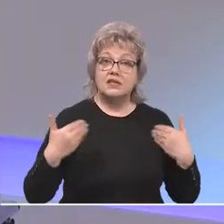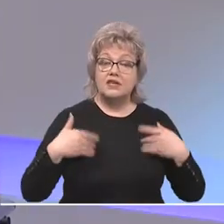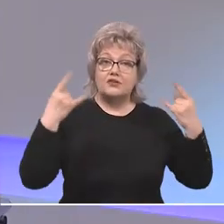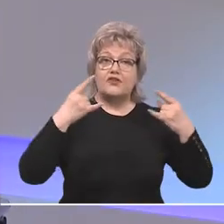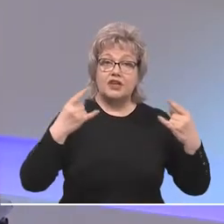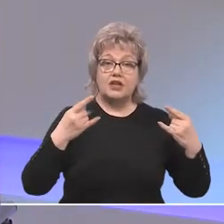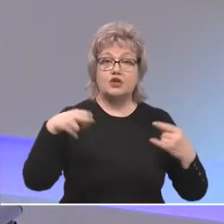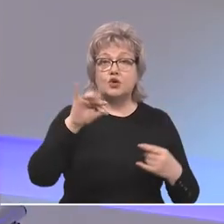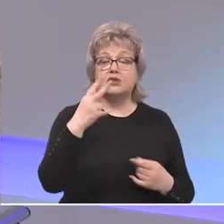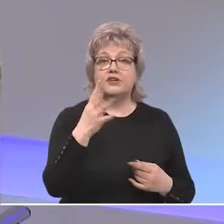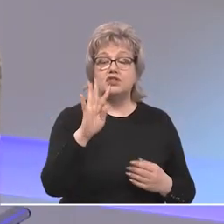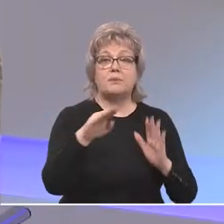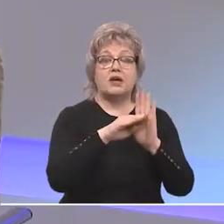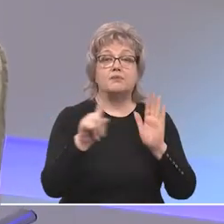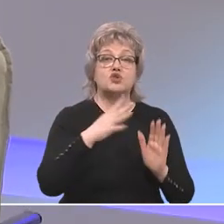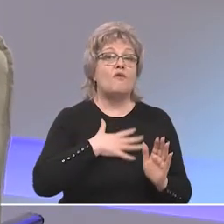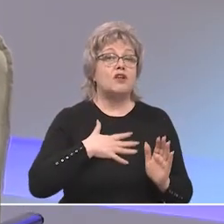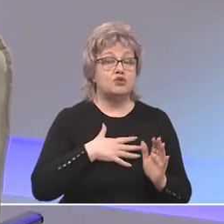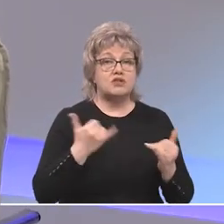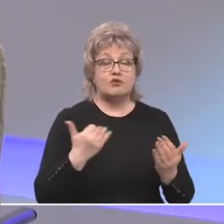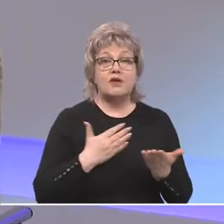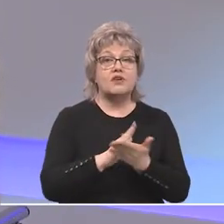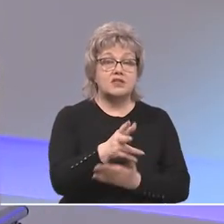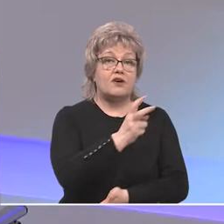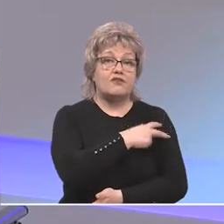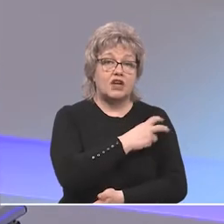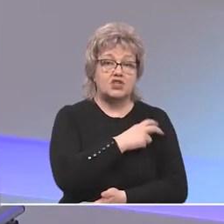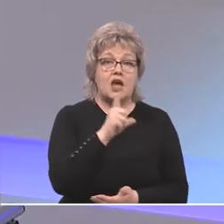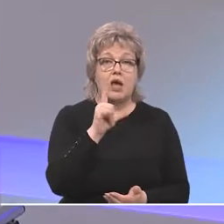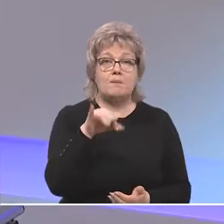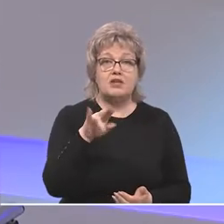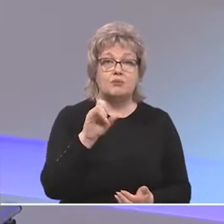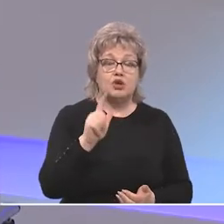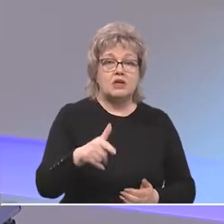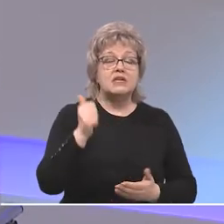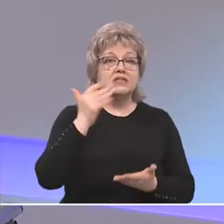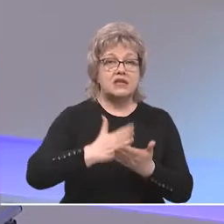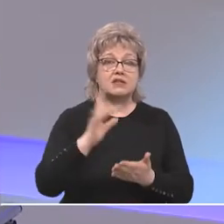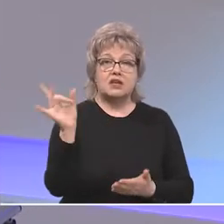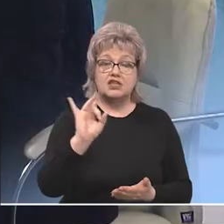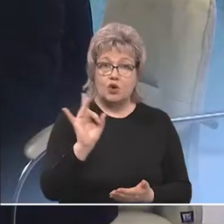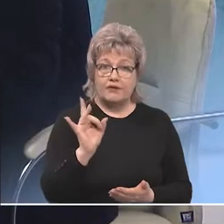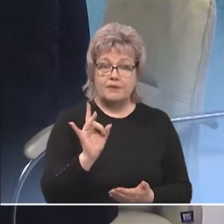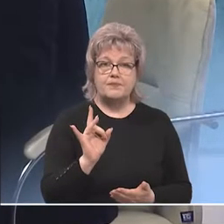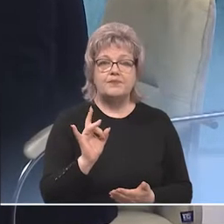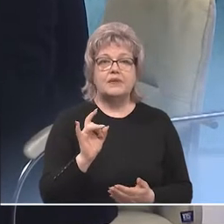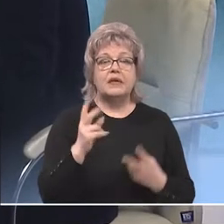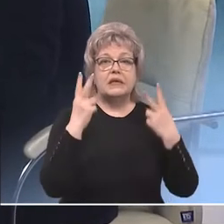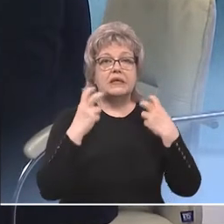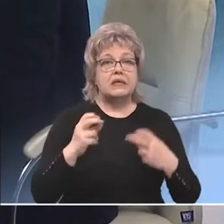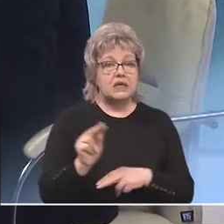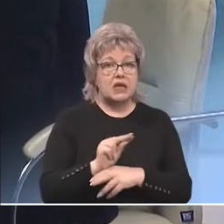Здравствуйте, в эфире телеканала «Дон-24», программа «Что волнует». И сегодня у нас в гостях врач-эпидемиолог Ростовского центра гигиены